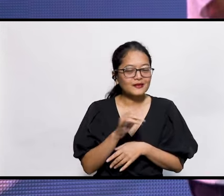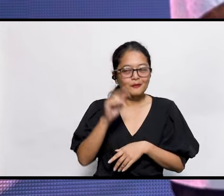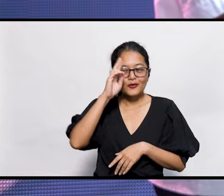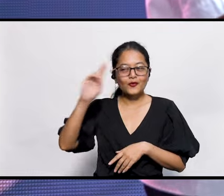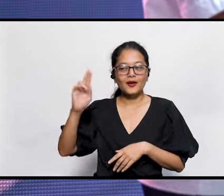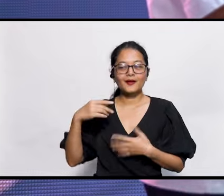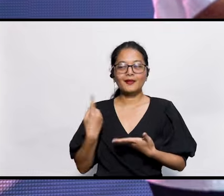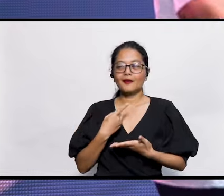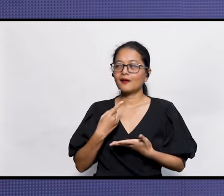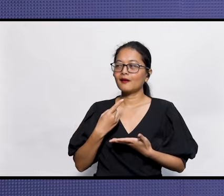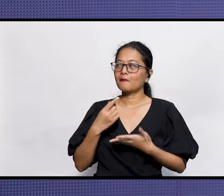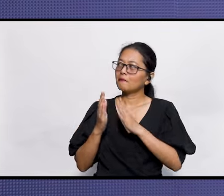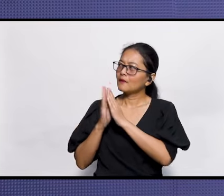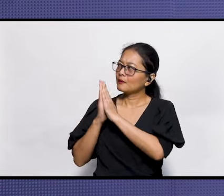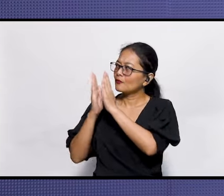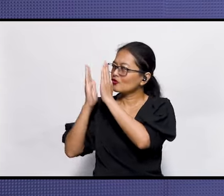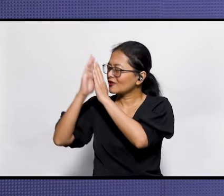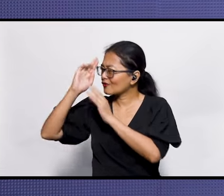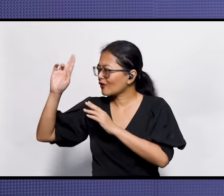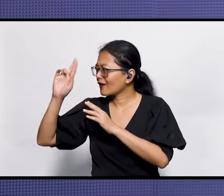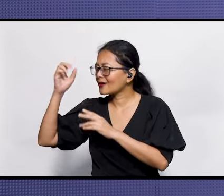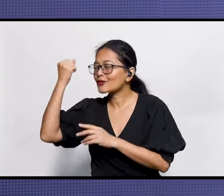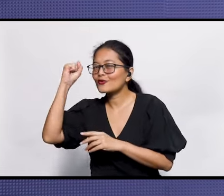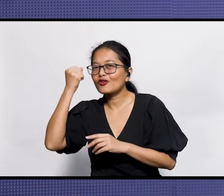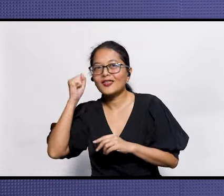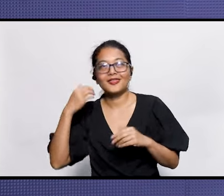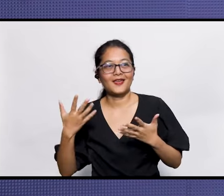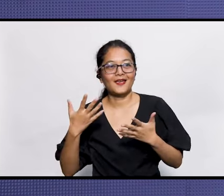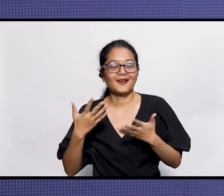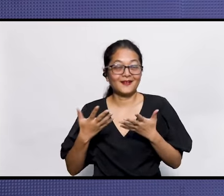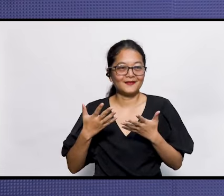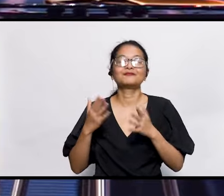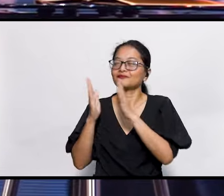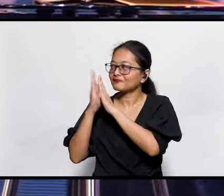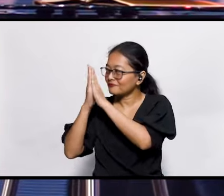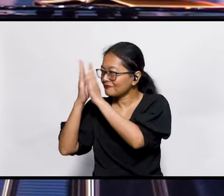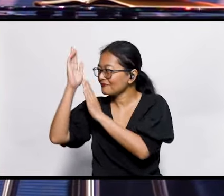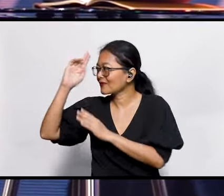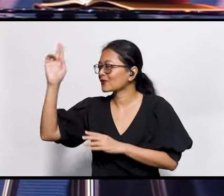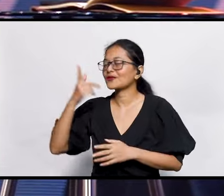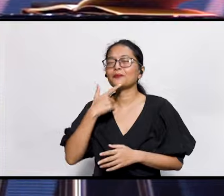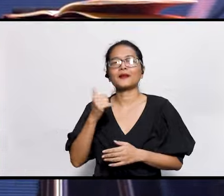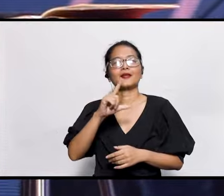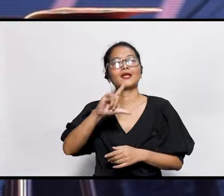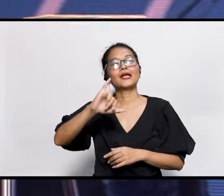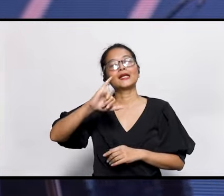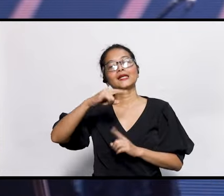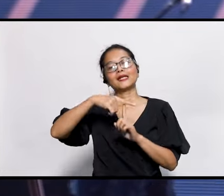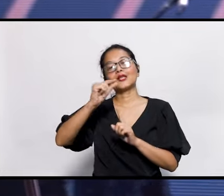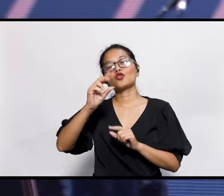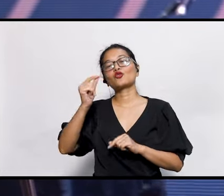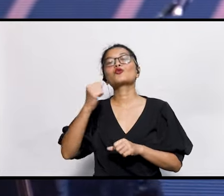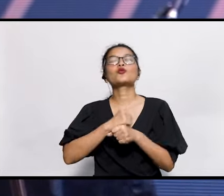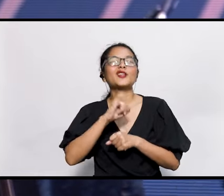tidak bisa memuji Tuhan Mengapa pujian selalu menjadi seolah-olah Liturgi Why everybody